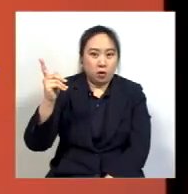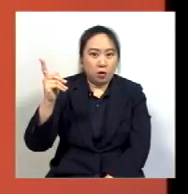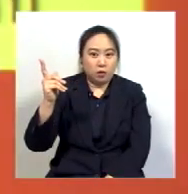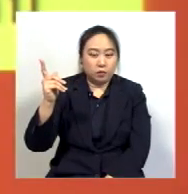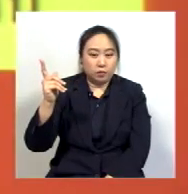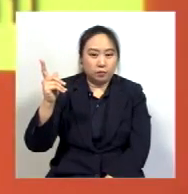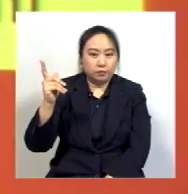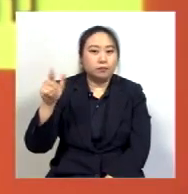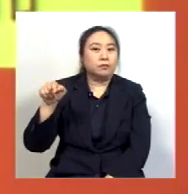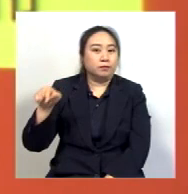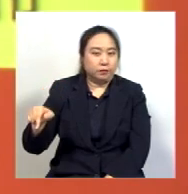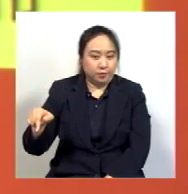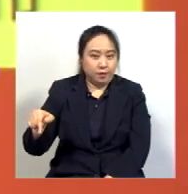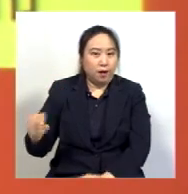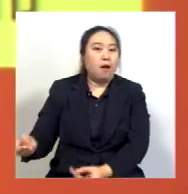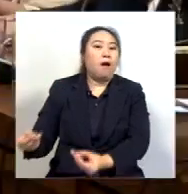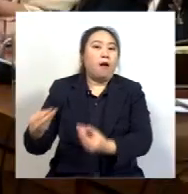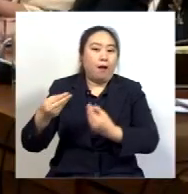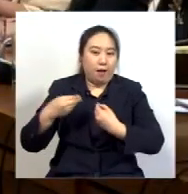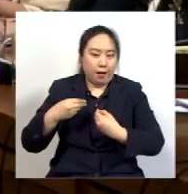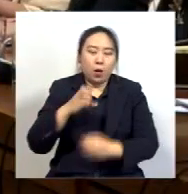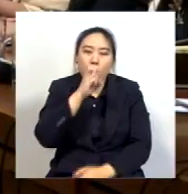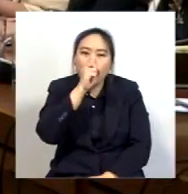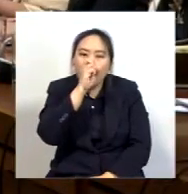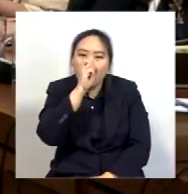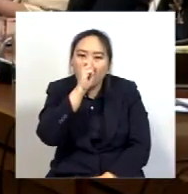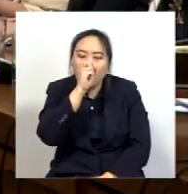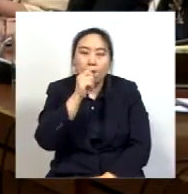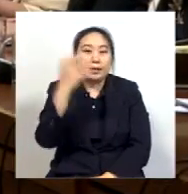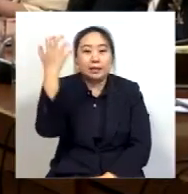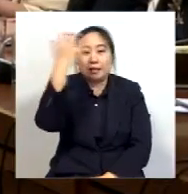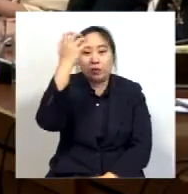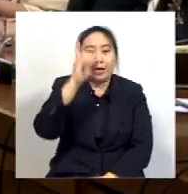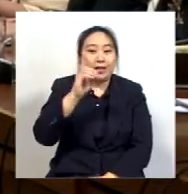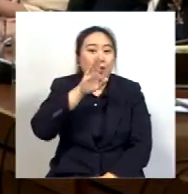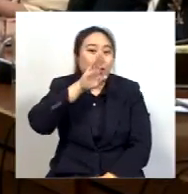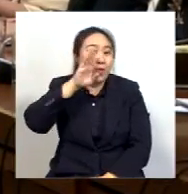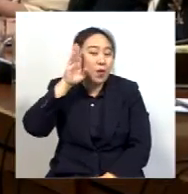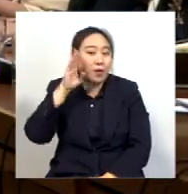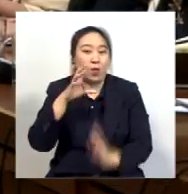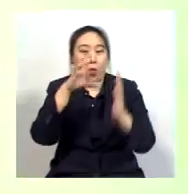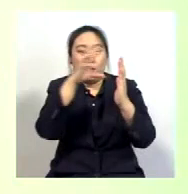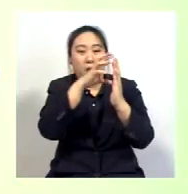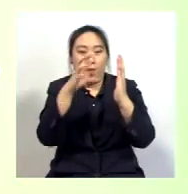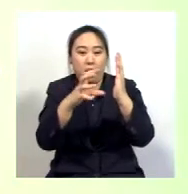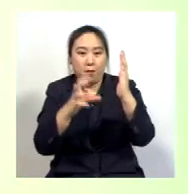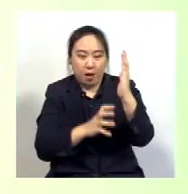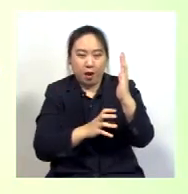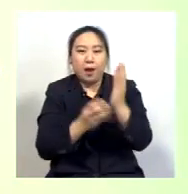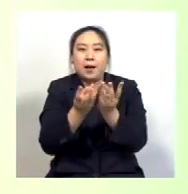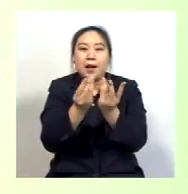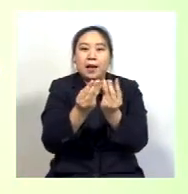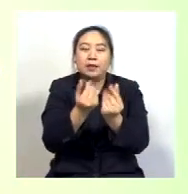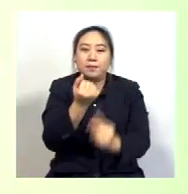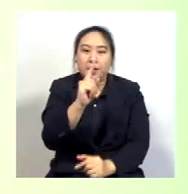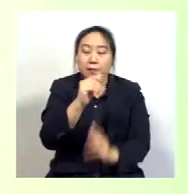งชาติหรือกสทช.ให้ทดลองออกอากาศทีวีดิจิทัลระดับภูมิภาคช่องหมายเลข11ทั้งภ